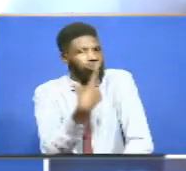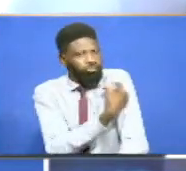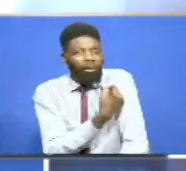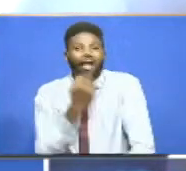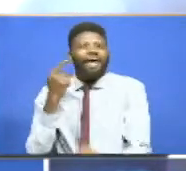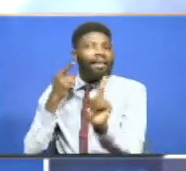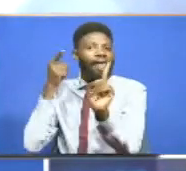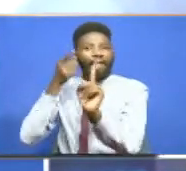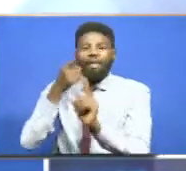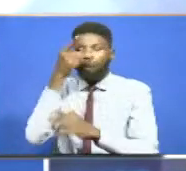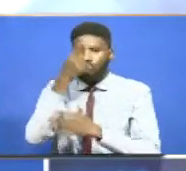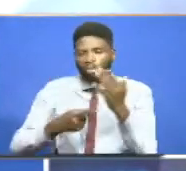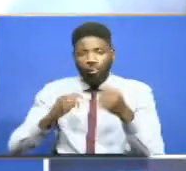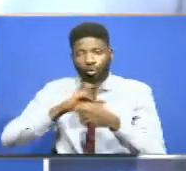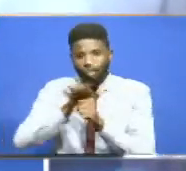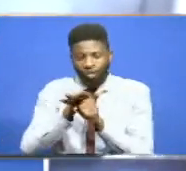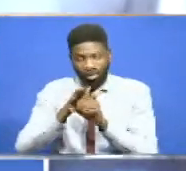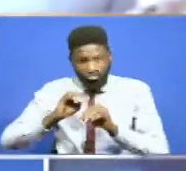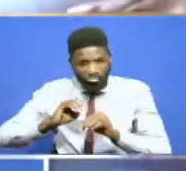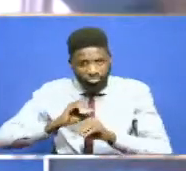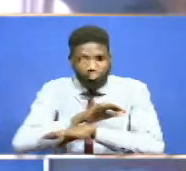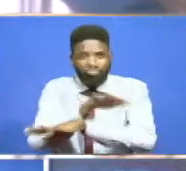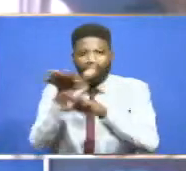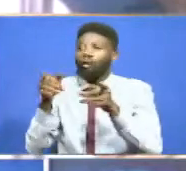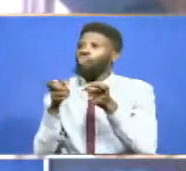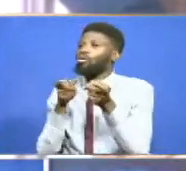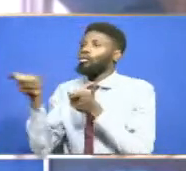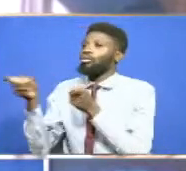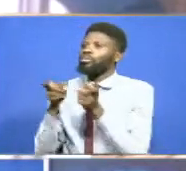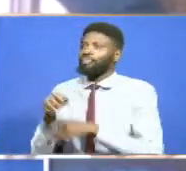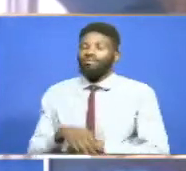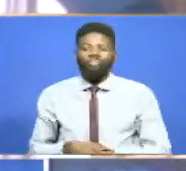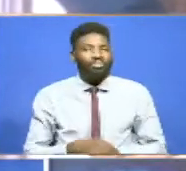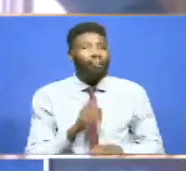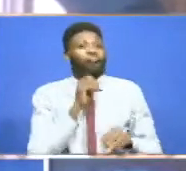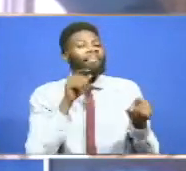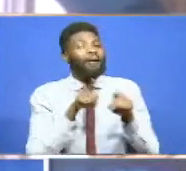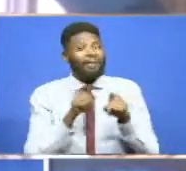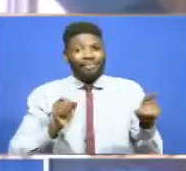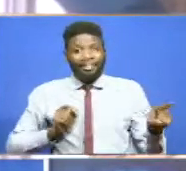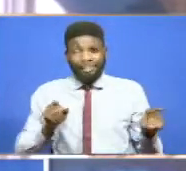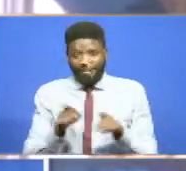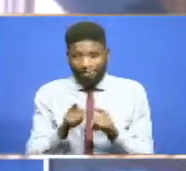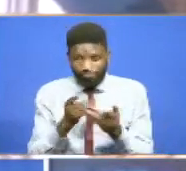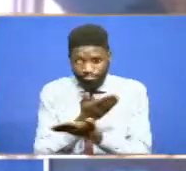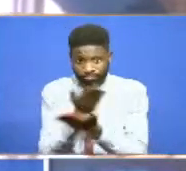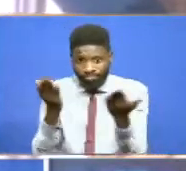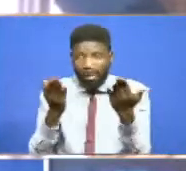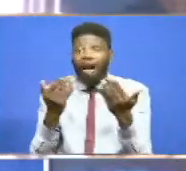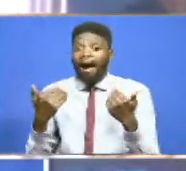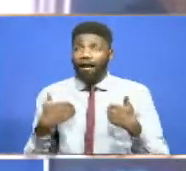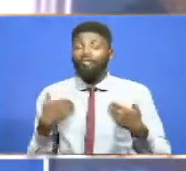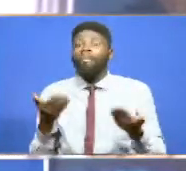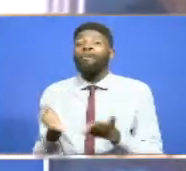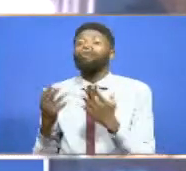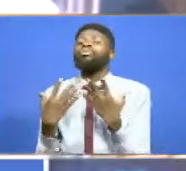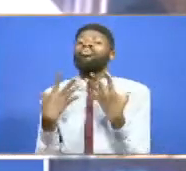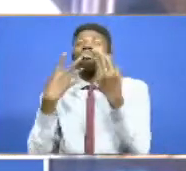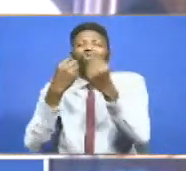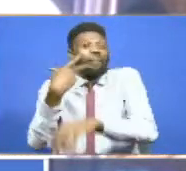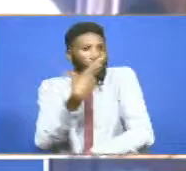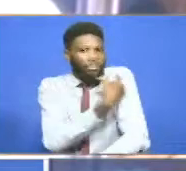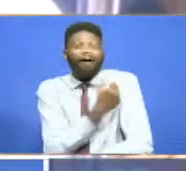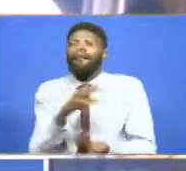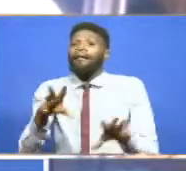kudhibiti msambao wa ugonjwa wa COVID-19. Ndugu yangu, dada yangu, ukipata nafasi enda upate ile chanjo. Wacheni propaganda zile